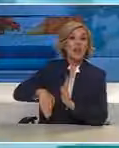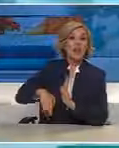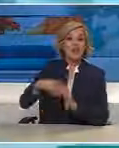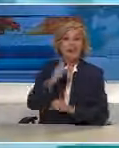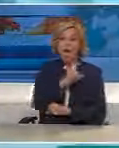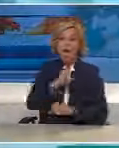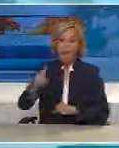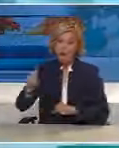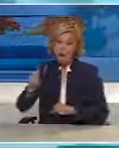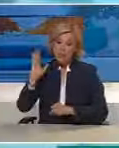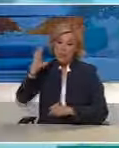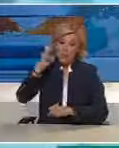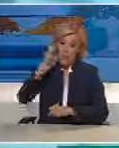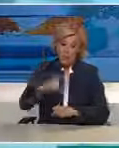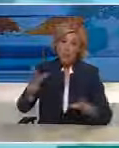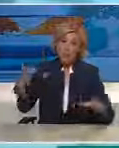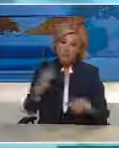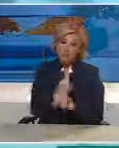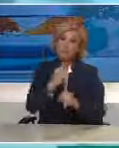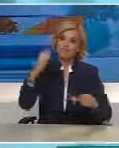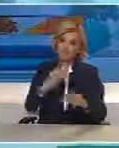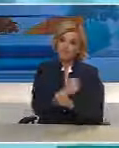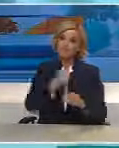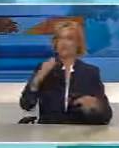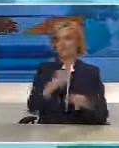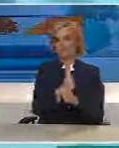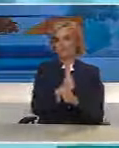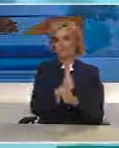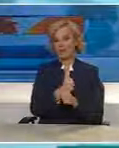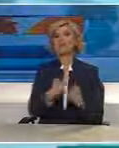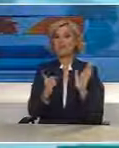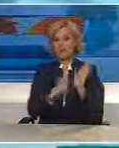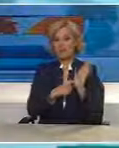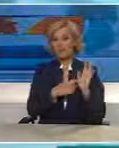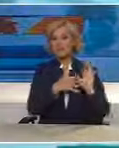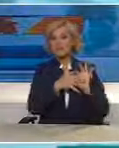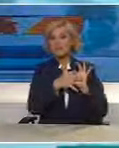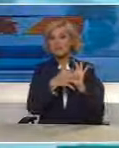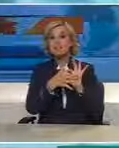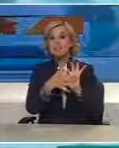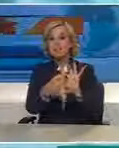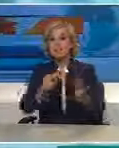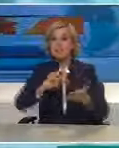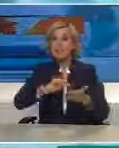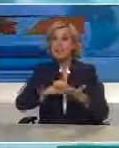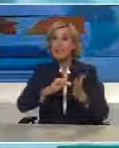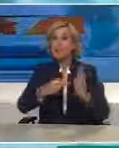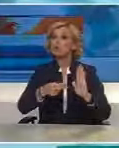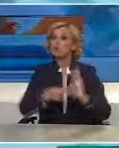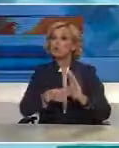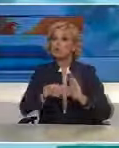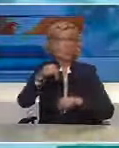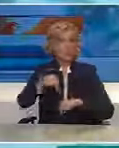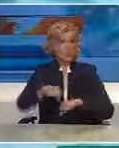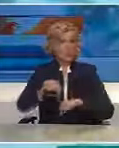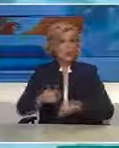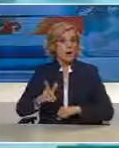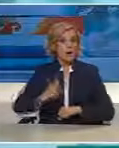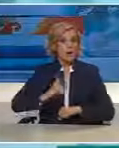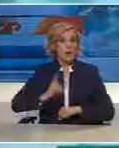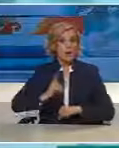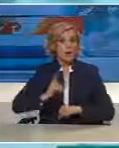που περνά μας φέρνει πιο κοντά στο στόχο μας. Πρέπει όμως να συνεχίσουμε να είμαστε προσεκτικοί, ιδιαίτερα που όλοι τώρα περιμένουμε